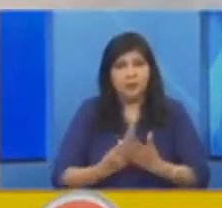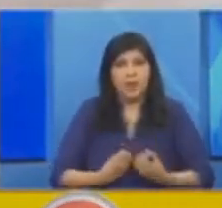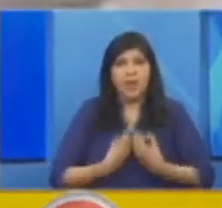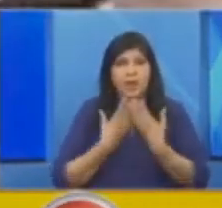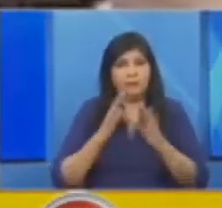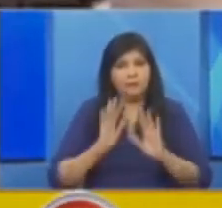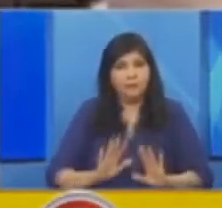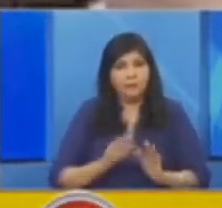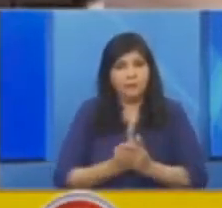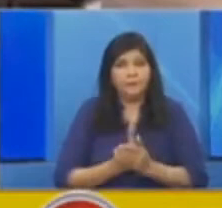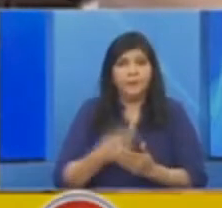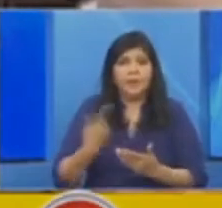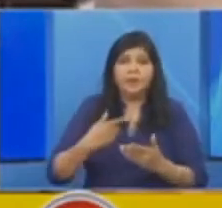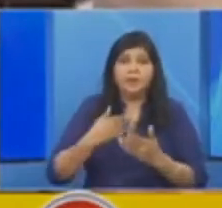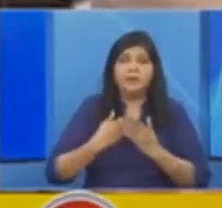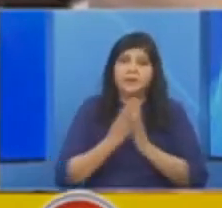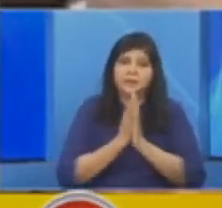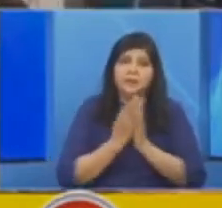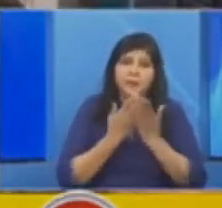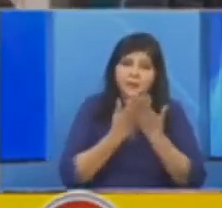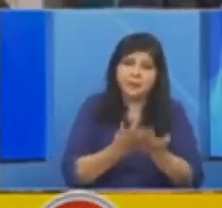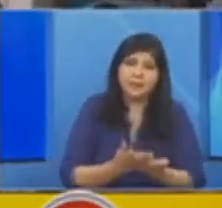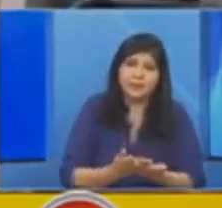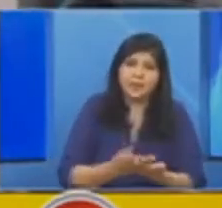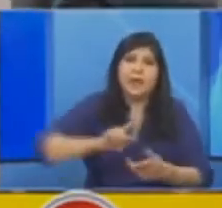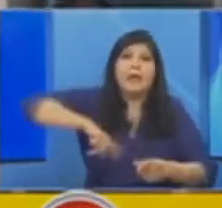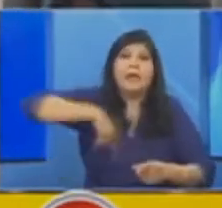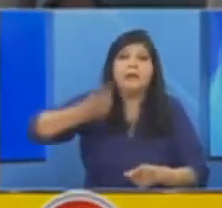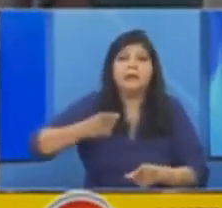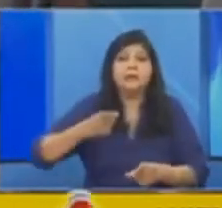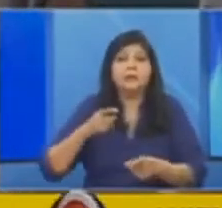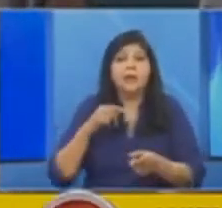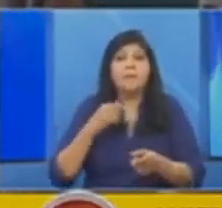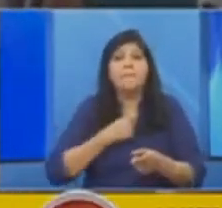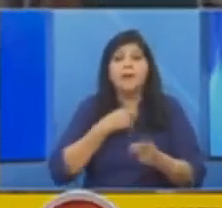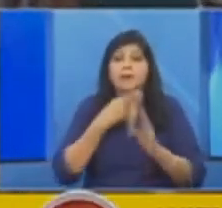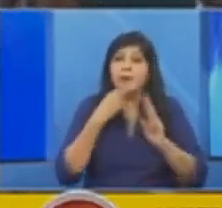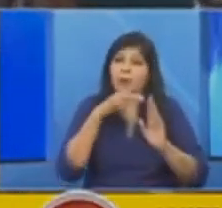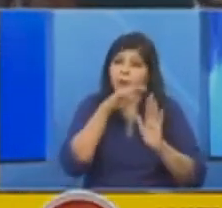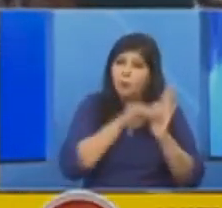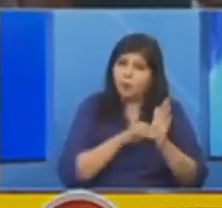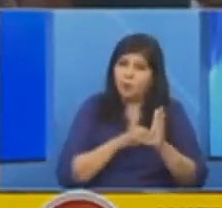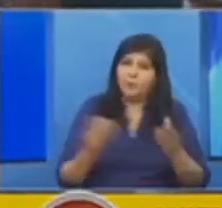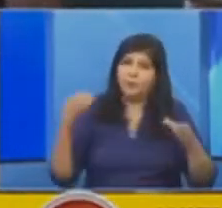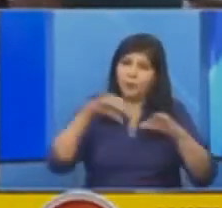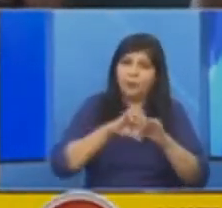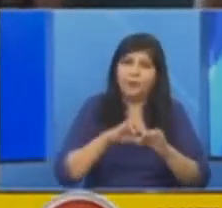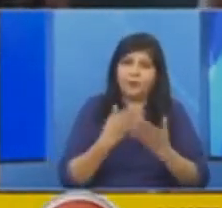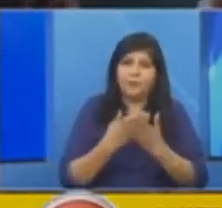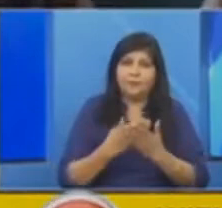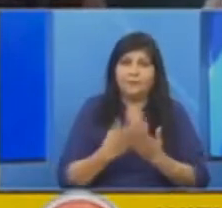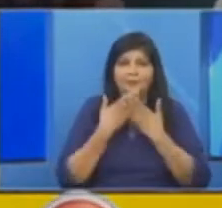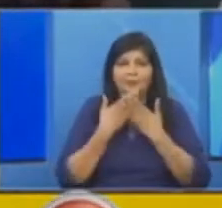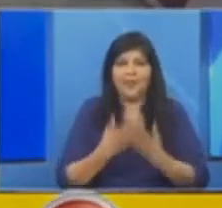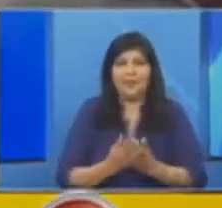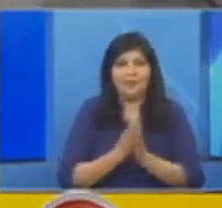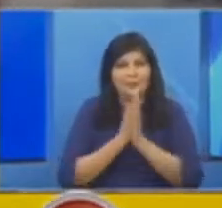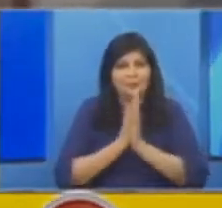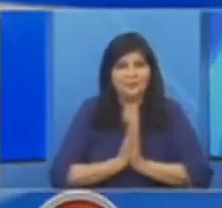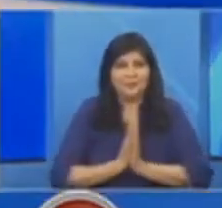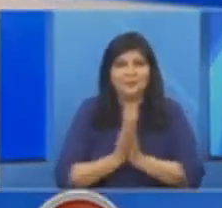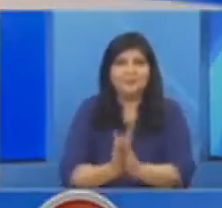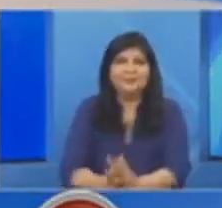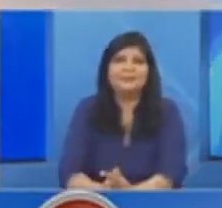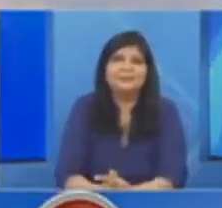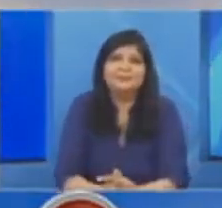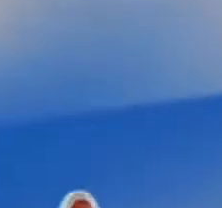रहिए इनी सुख कामनाओं के साथ अगली मन की बात में फिर मिलेंगे बहुत बहुत धन्यवाद नमस्कार